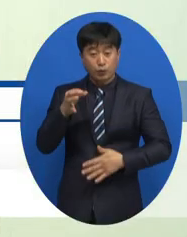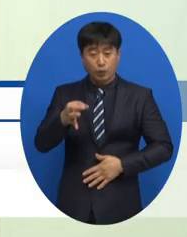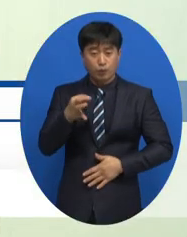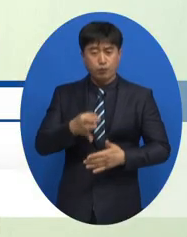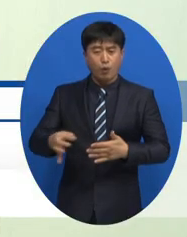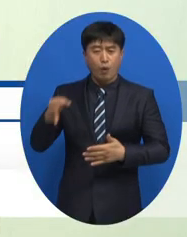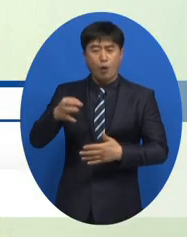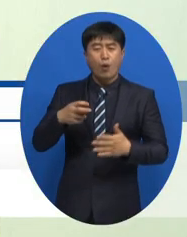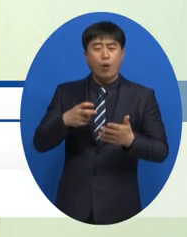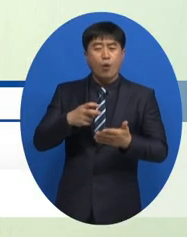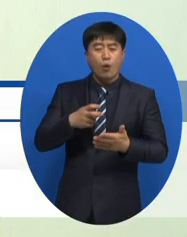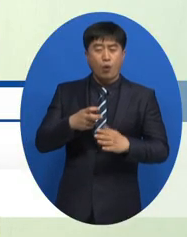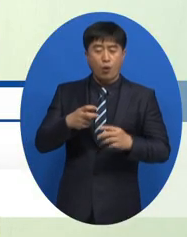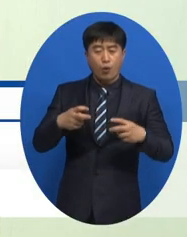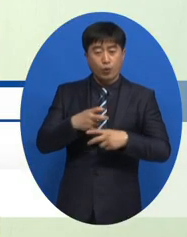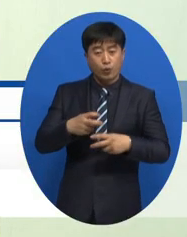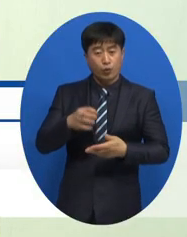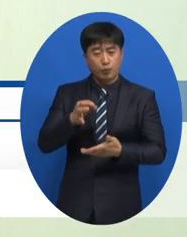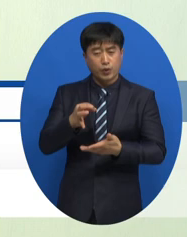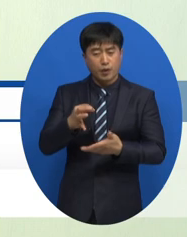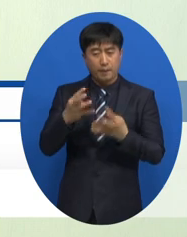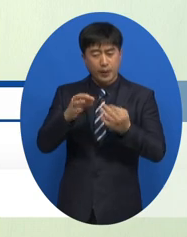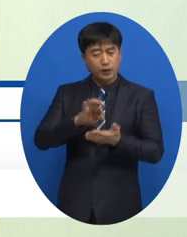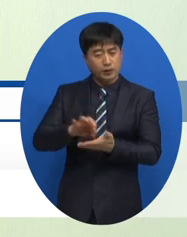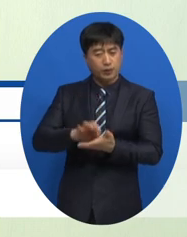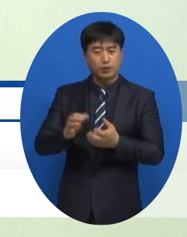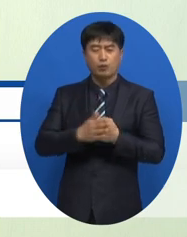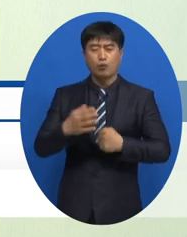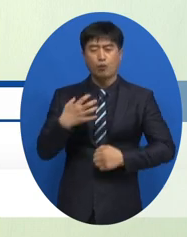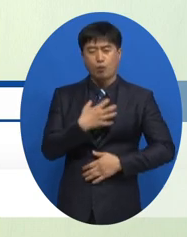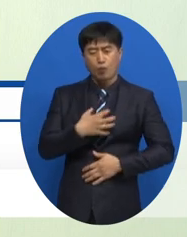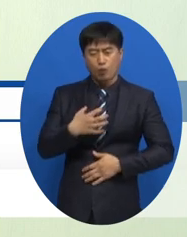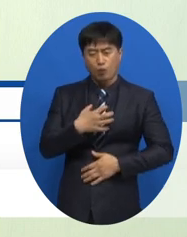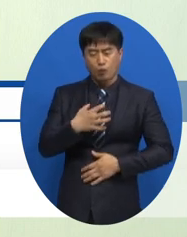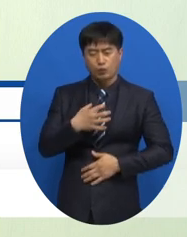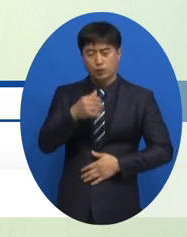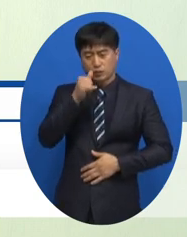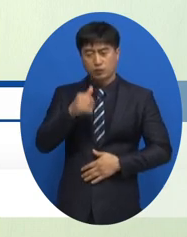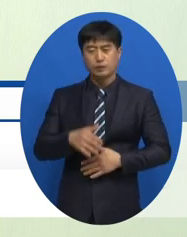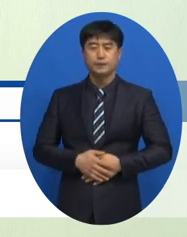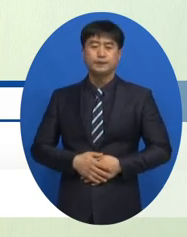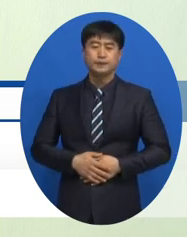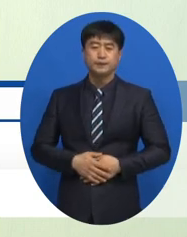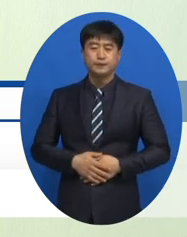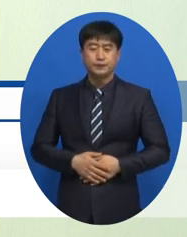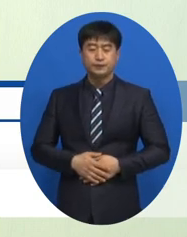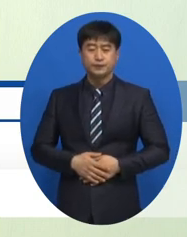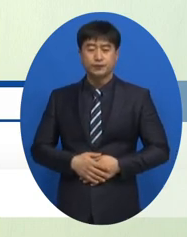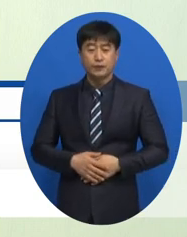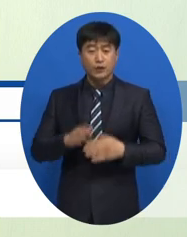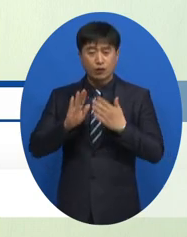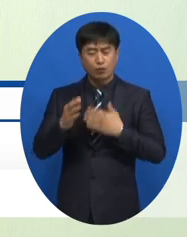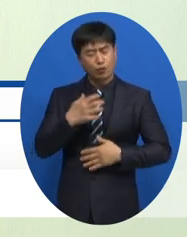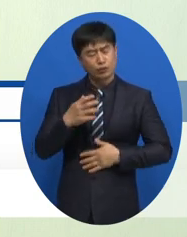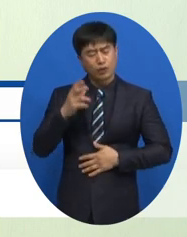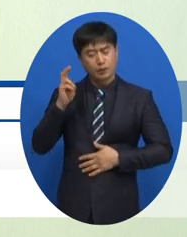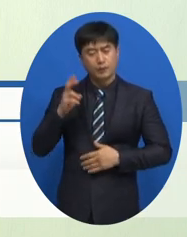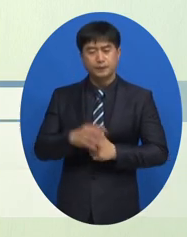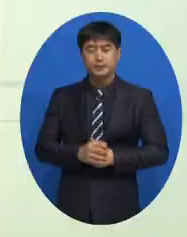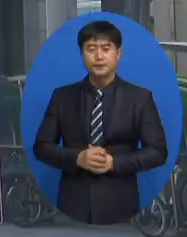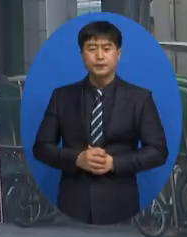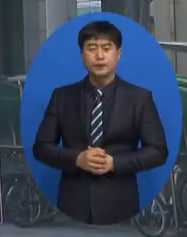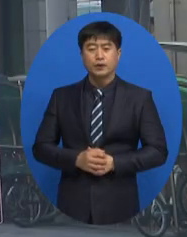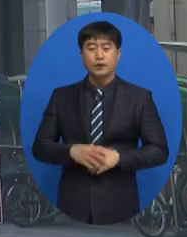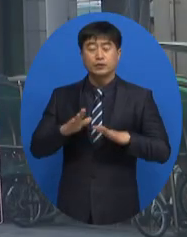버스 요금 오르다 보면 교통비가 많이 빠져나간 바람에 좀 우려가 생각이 들고 나중에는 좀 걱정이